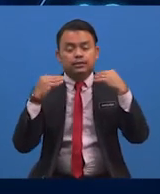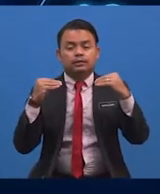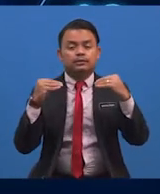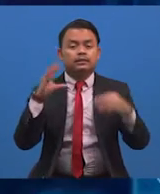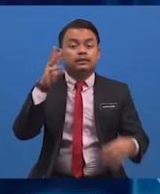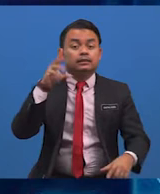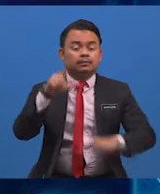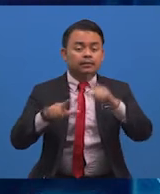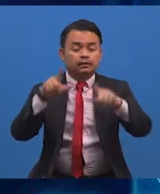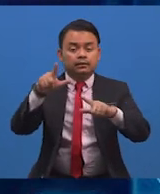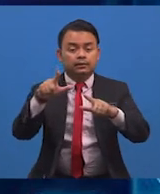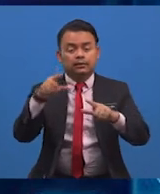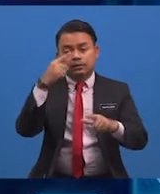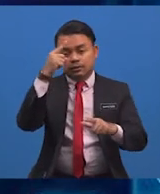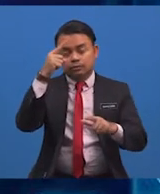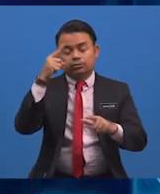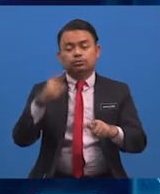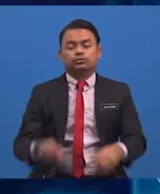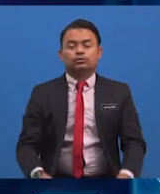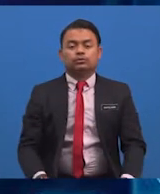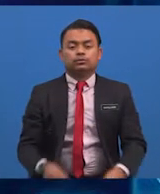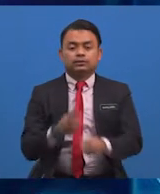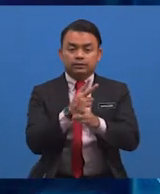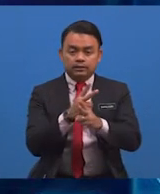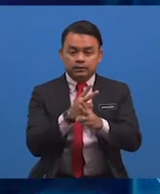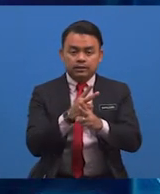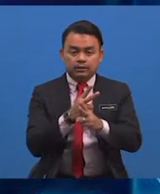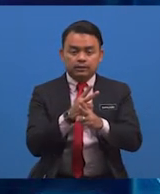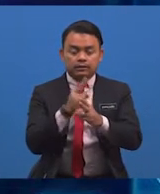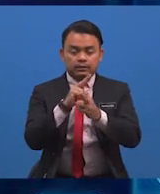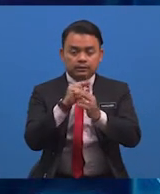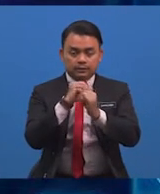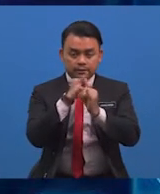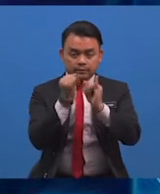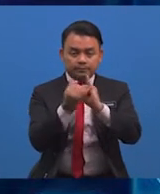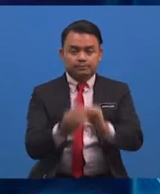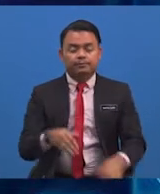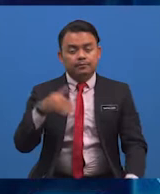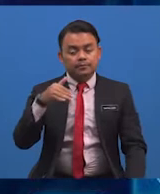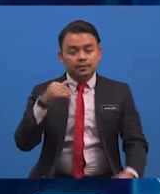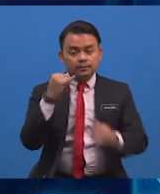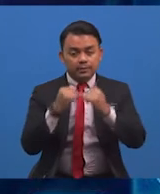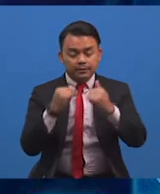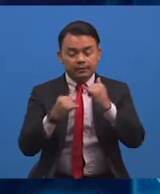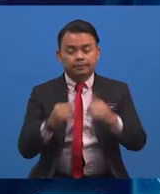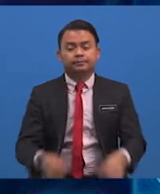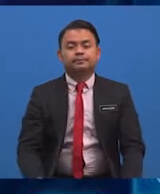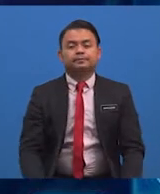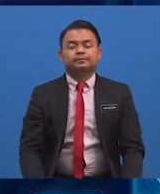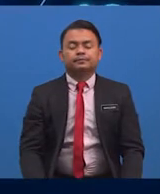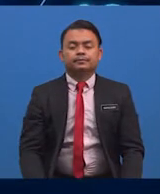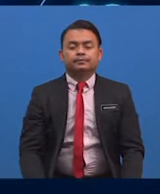ozon. Sebelum kita akhiri pembelajaran kita hari ini, elok rasanya cikgu